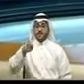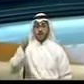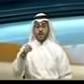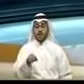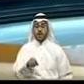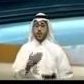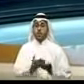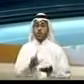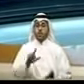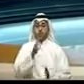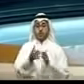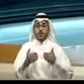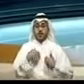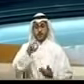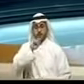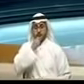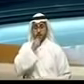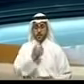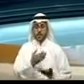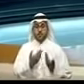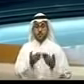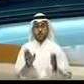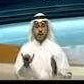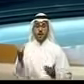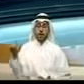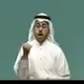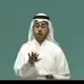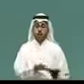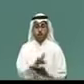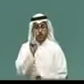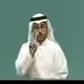لغة الإشارة عبد الله العقلة. والبداية بالعناوين.